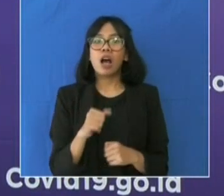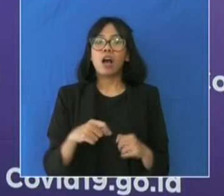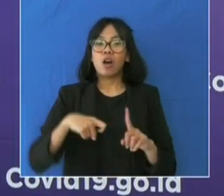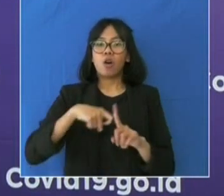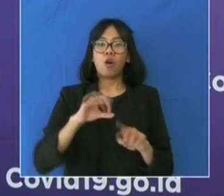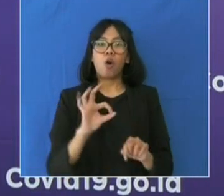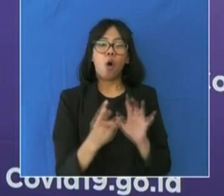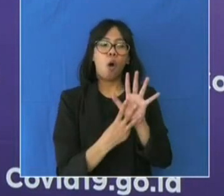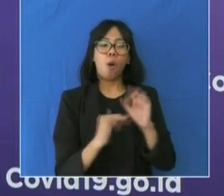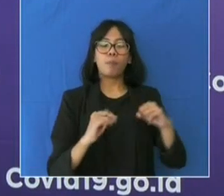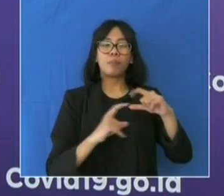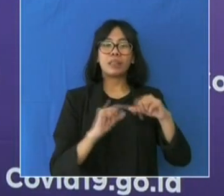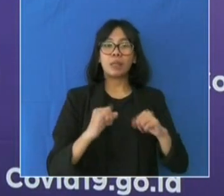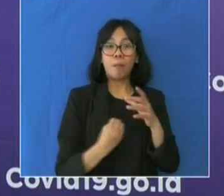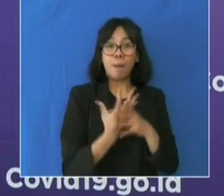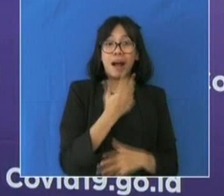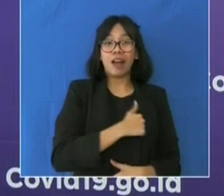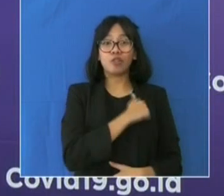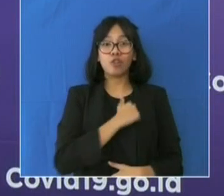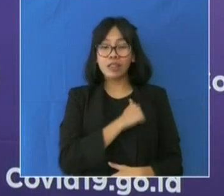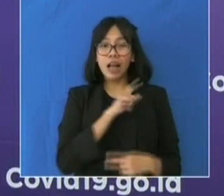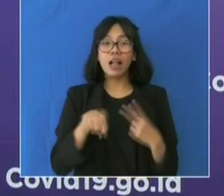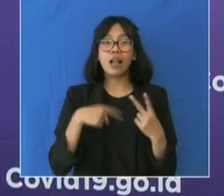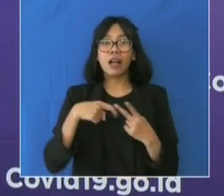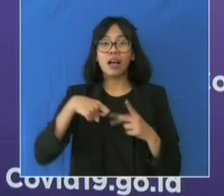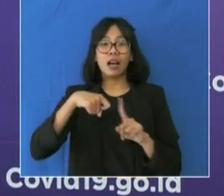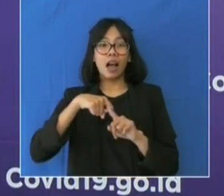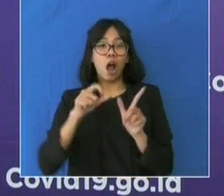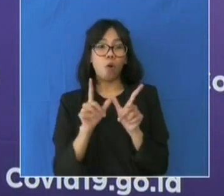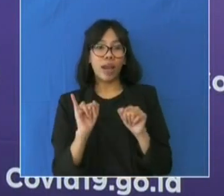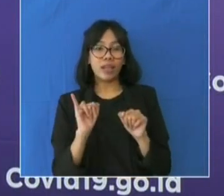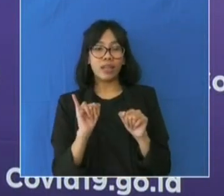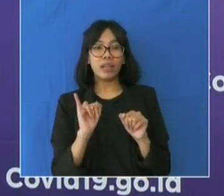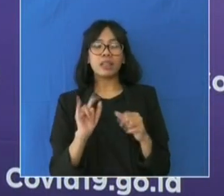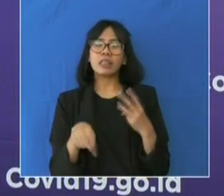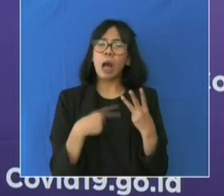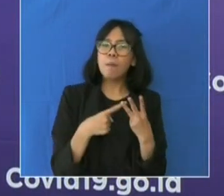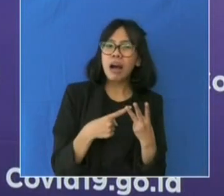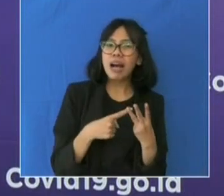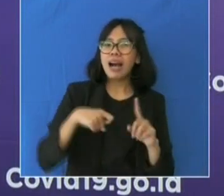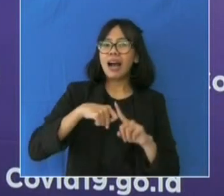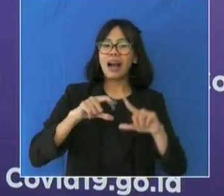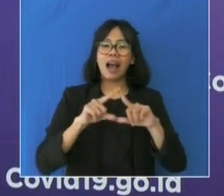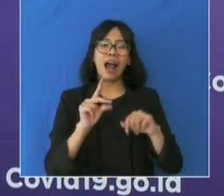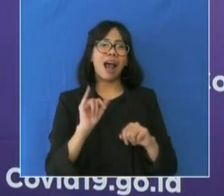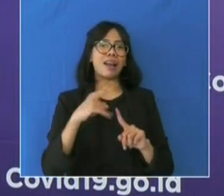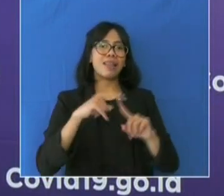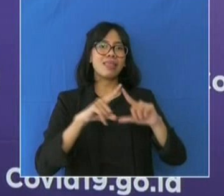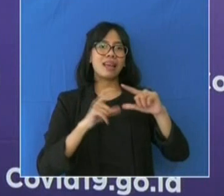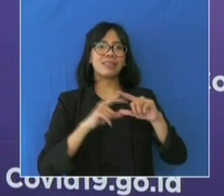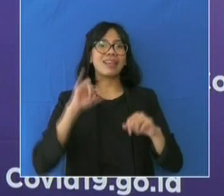sosial ekonomi KW dan di kosku panusupan bersama dengan Mitra dan jaringan Caritas